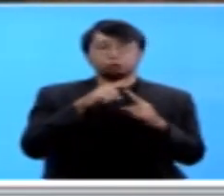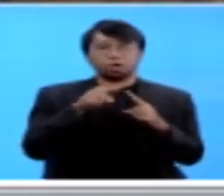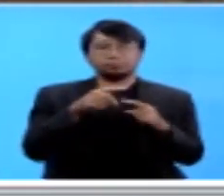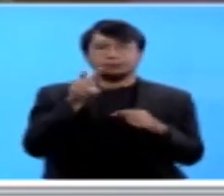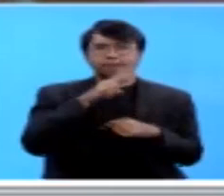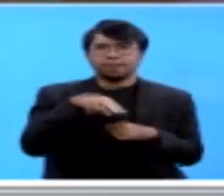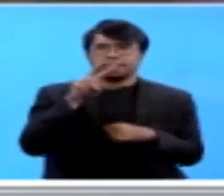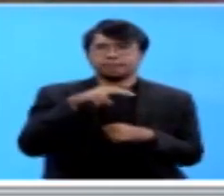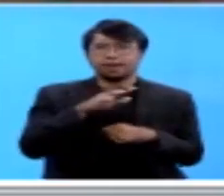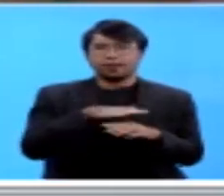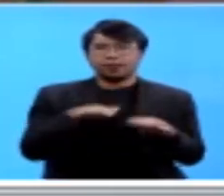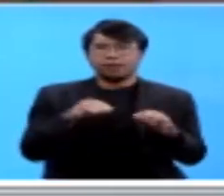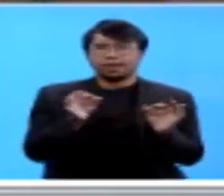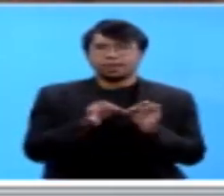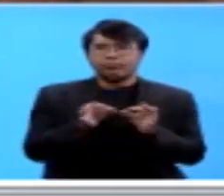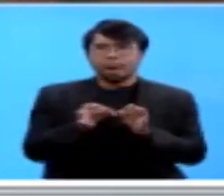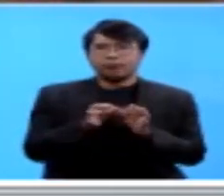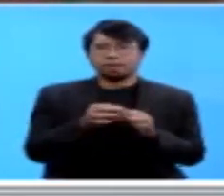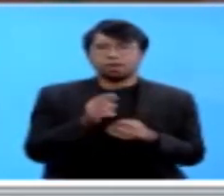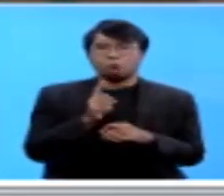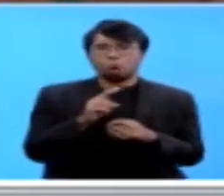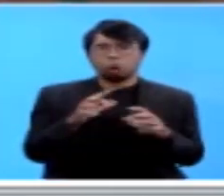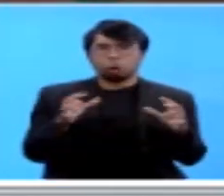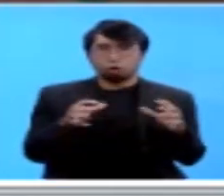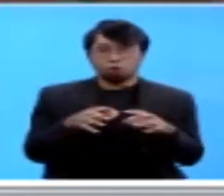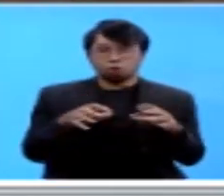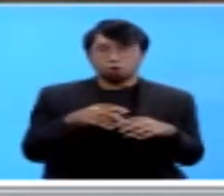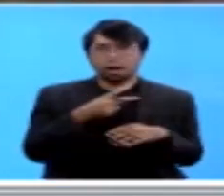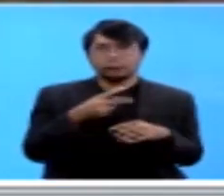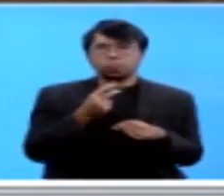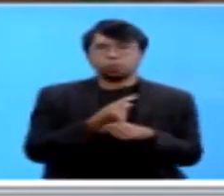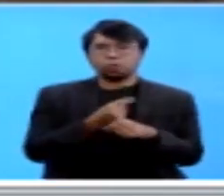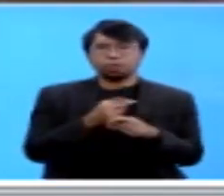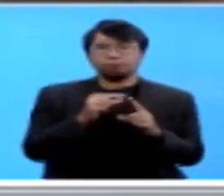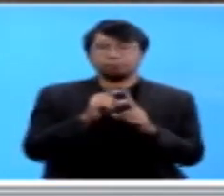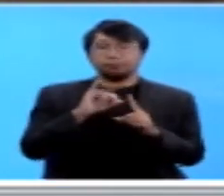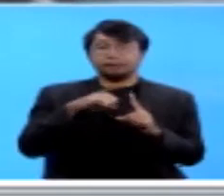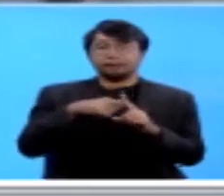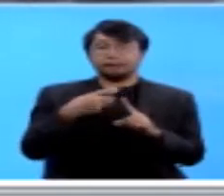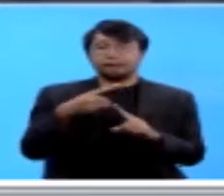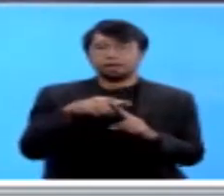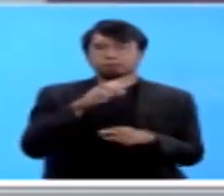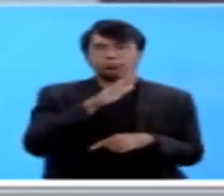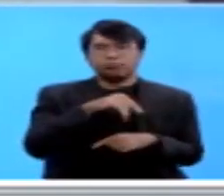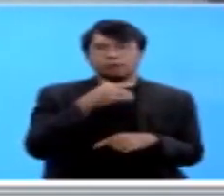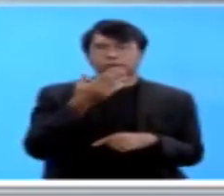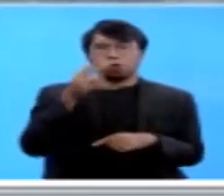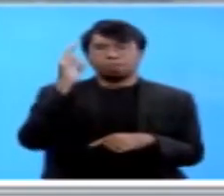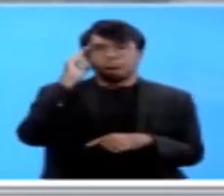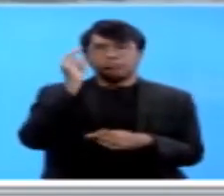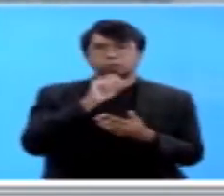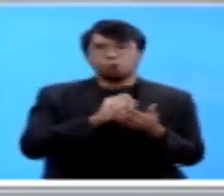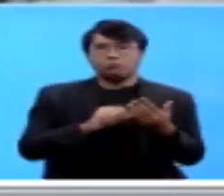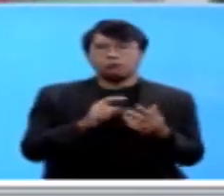kopi, maka harusnya guru piket ini yang memanggil, kemudian atau dengan kepala sekolah, baru kemudian guru ini tetap